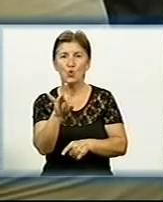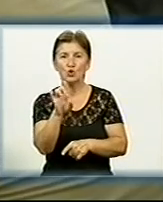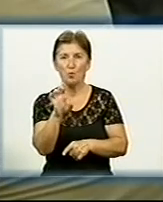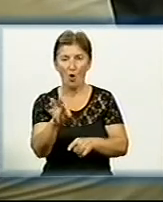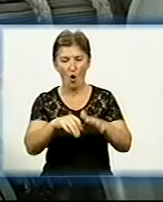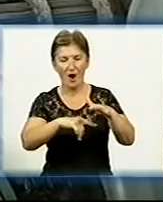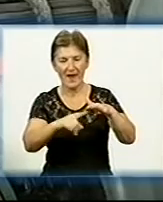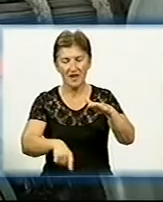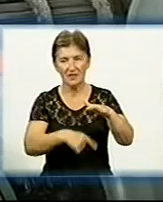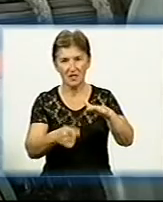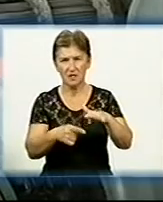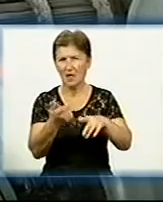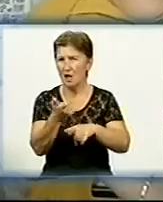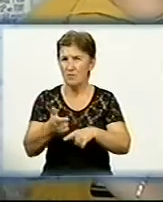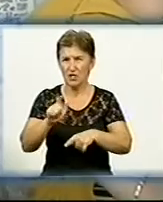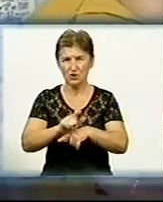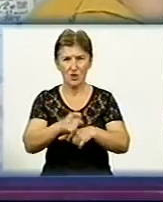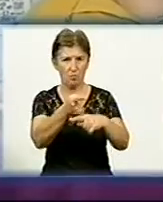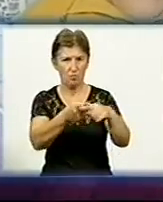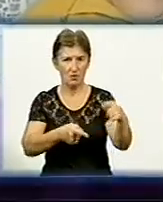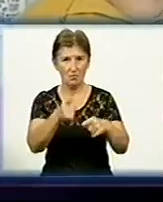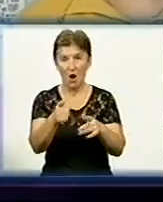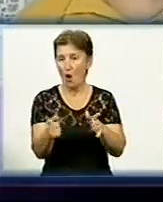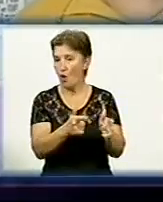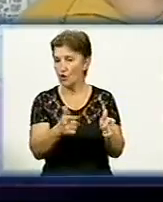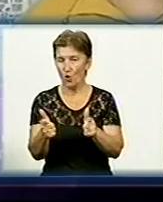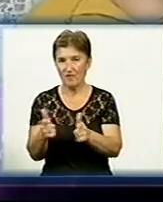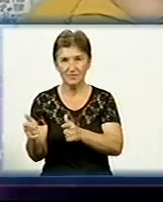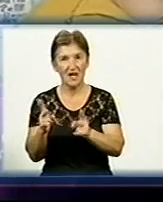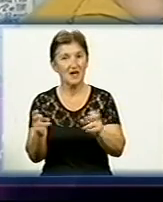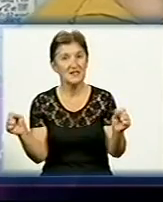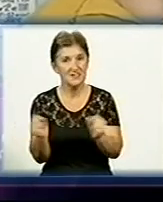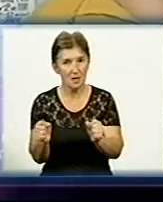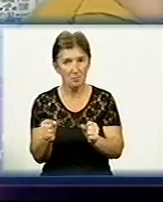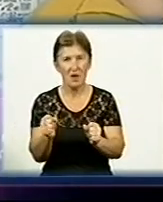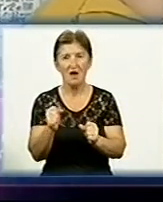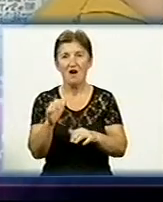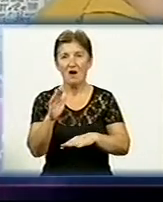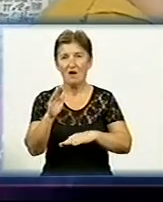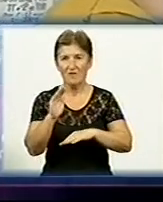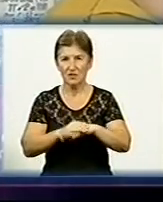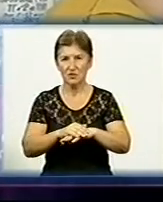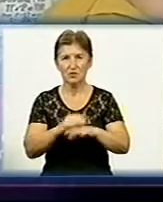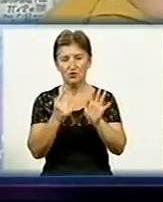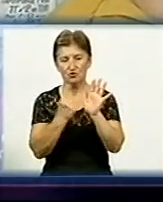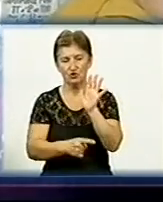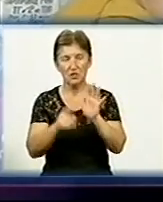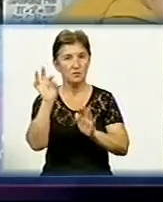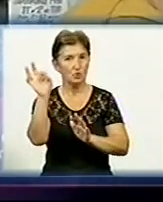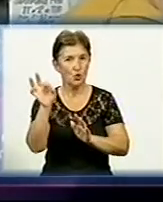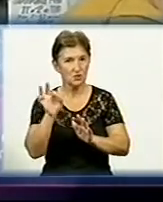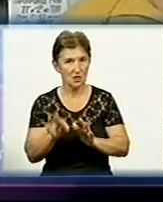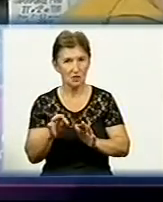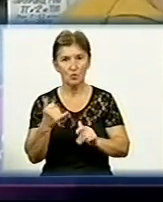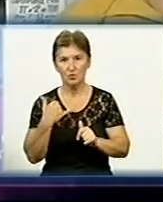більше половини від запланованого на рік. Ми готуємося до зими і вже по всьому обладнанню практично в районі 60% у нас